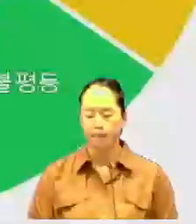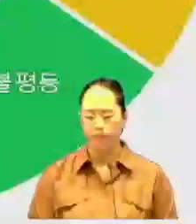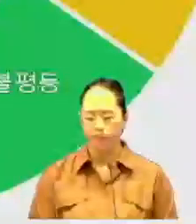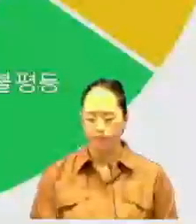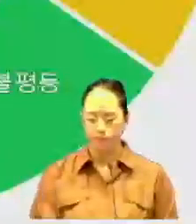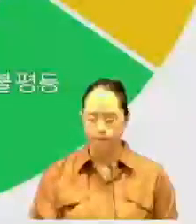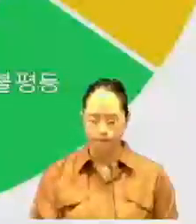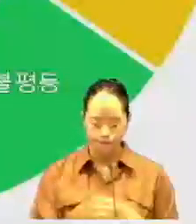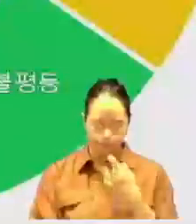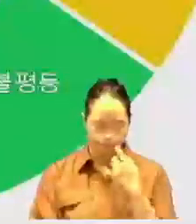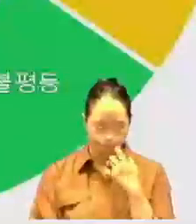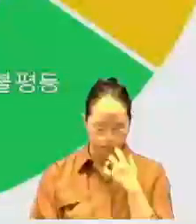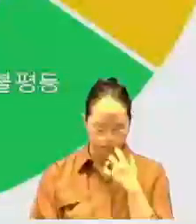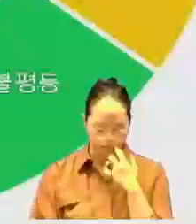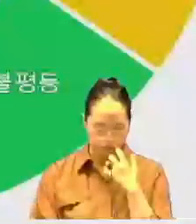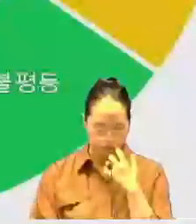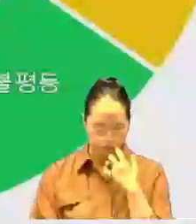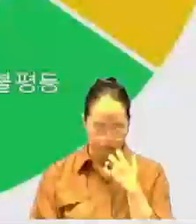罪的问题。